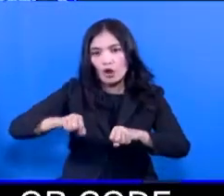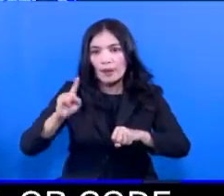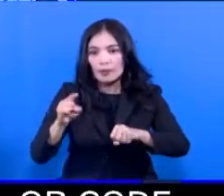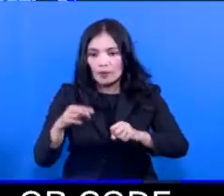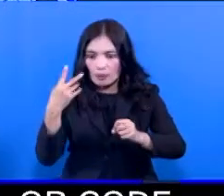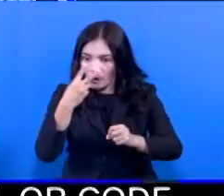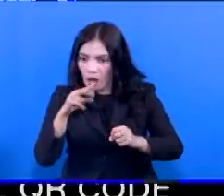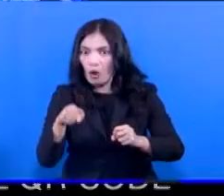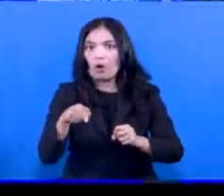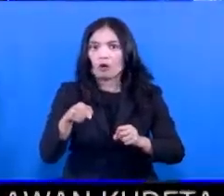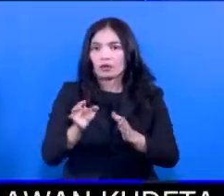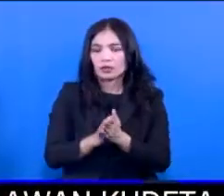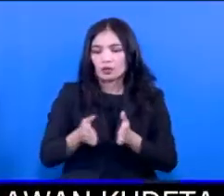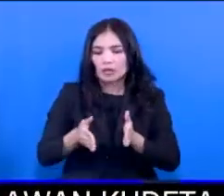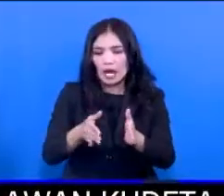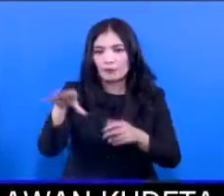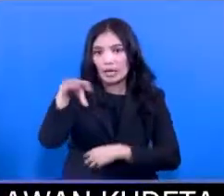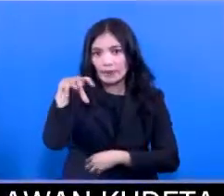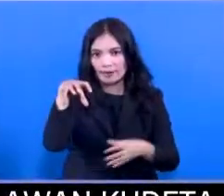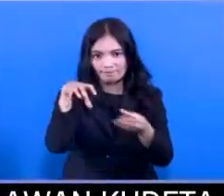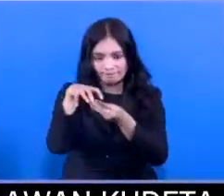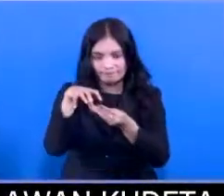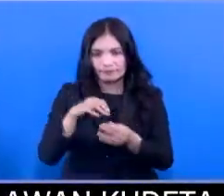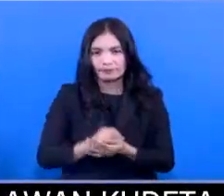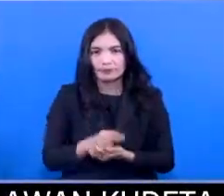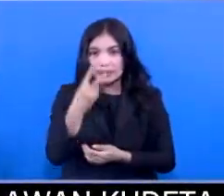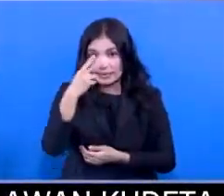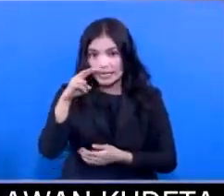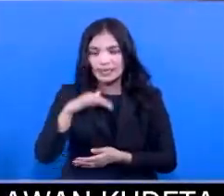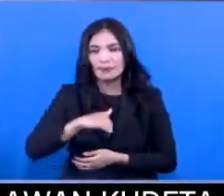memergoki lewat kamera CCTV. Kita lihat sama-sama.